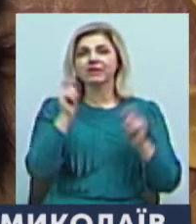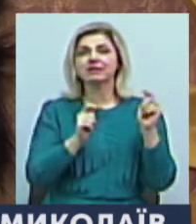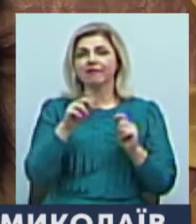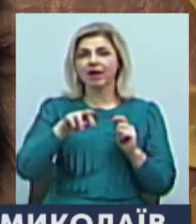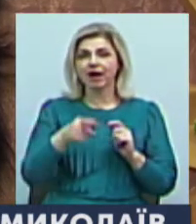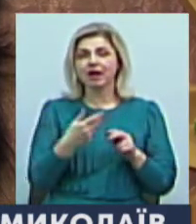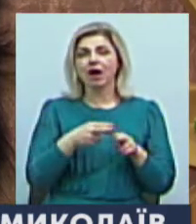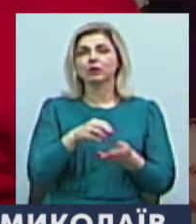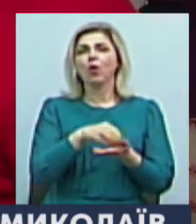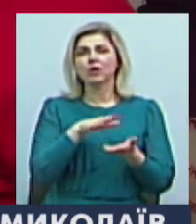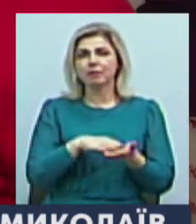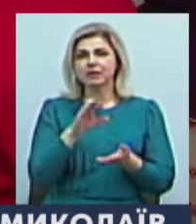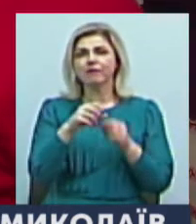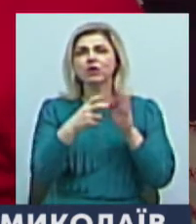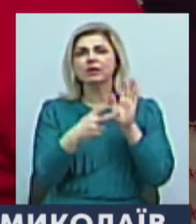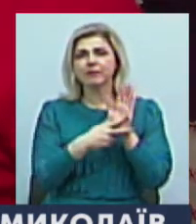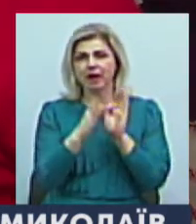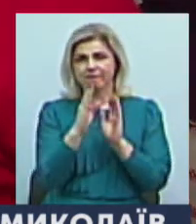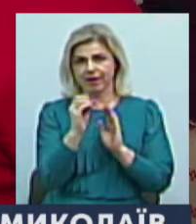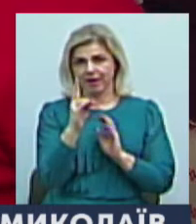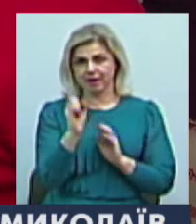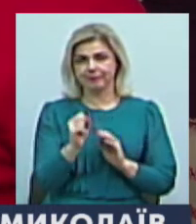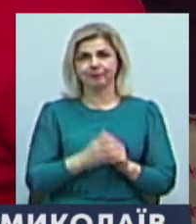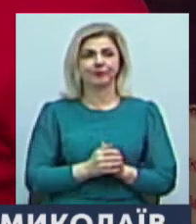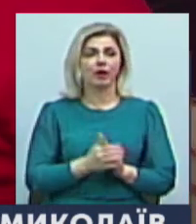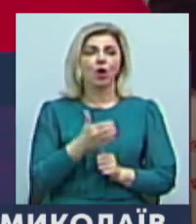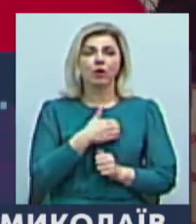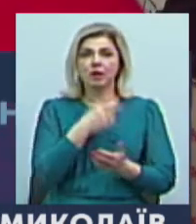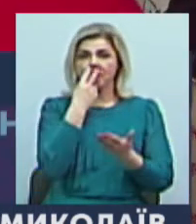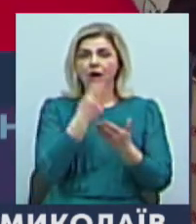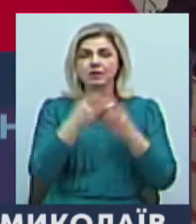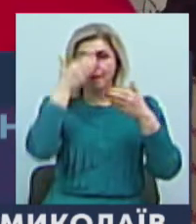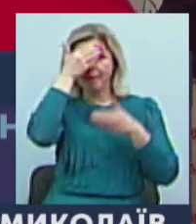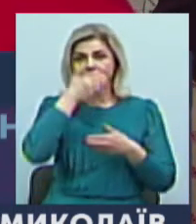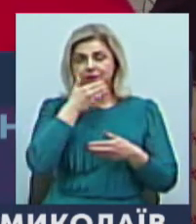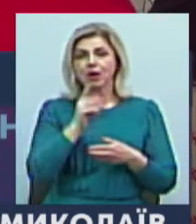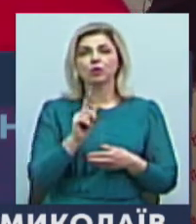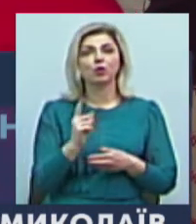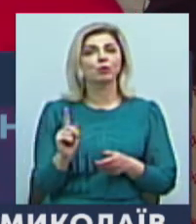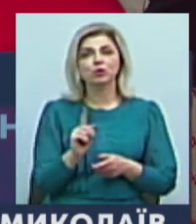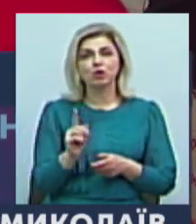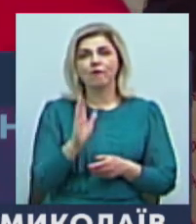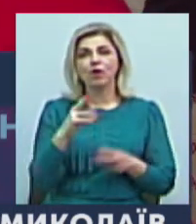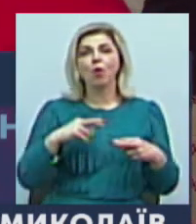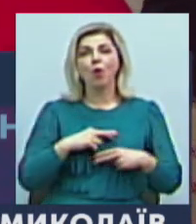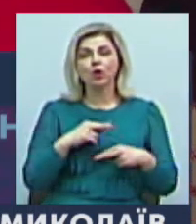відзначають з 18-го сторіччя. Ми хотіли показати ці маски, тому що у